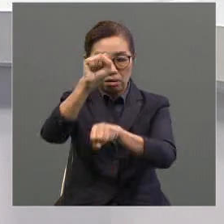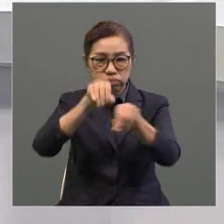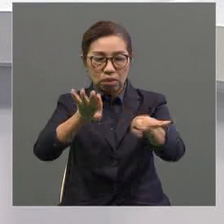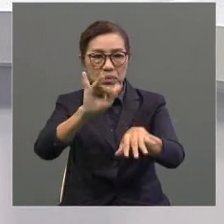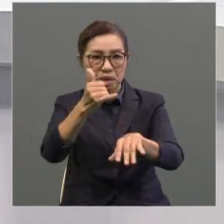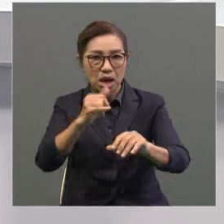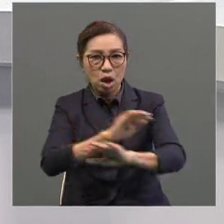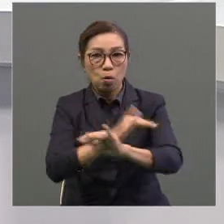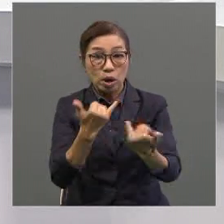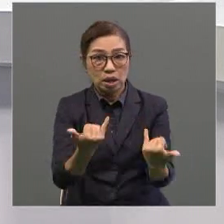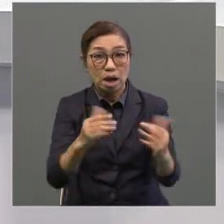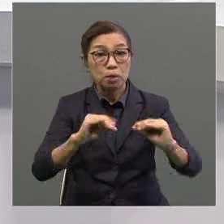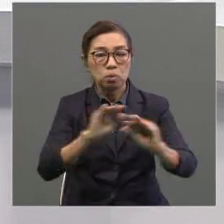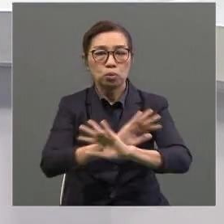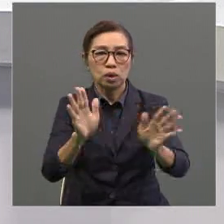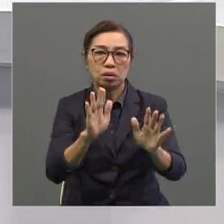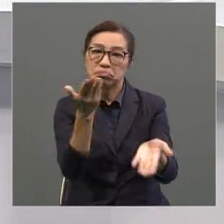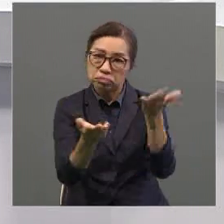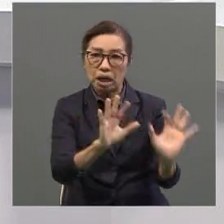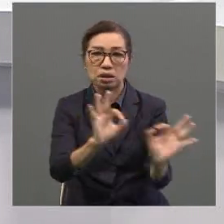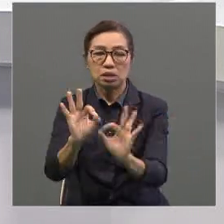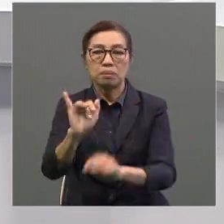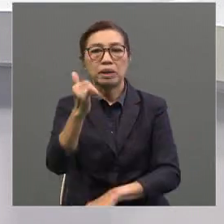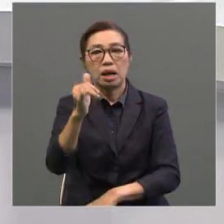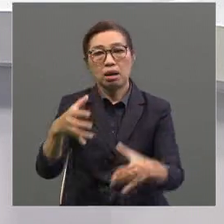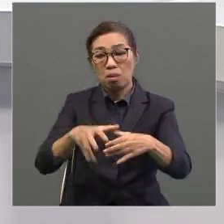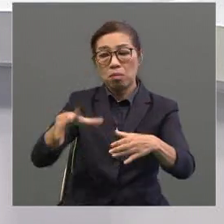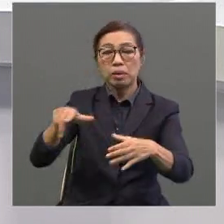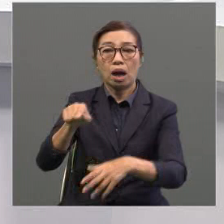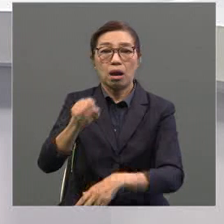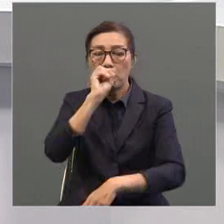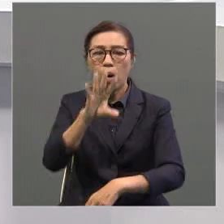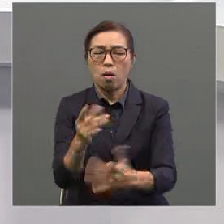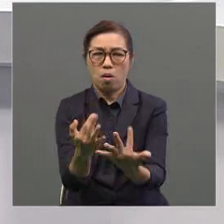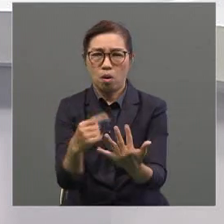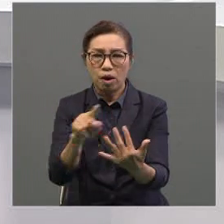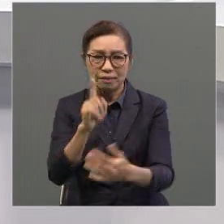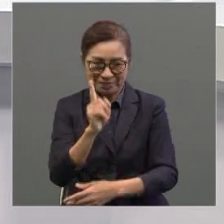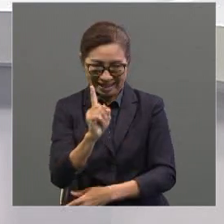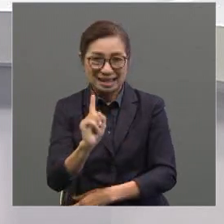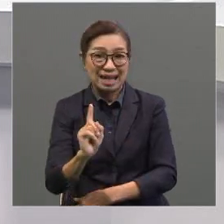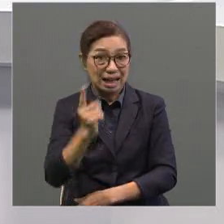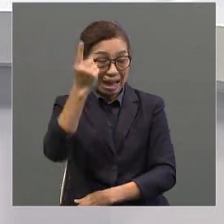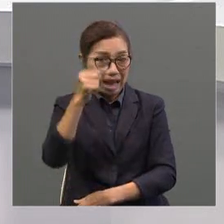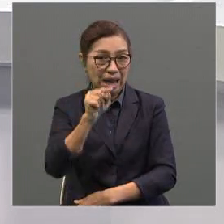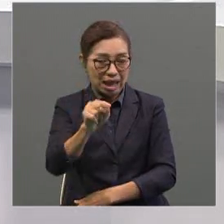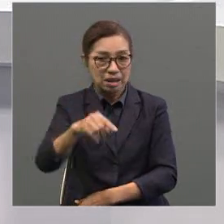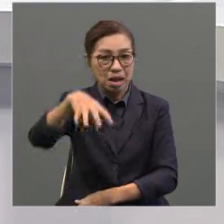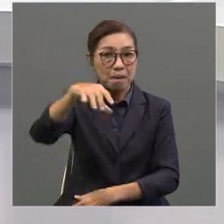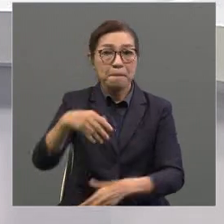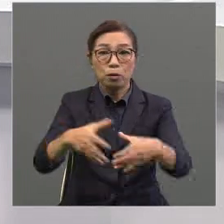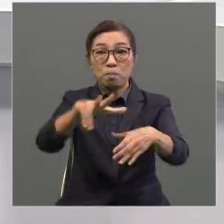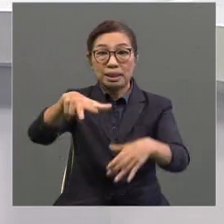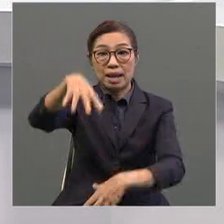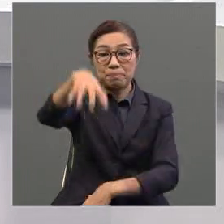อาจจะเลื่อนออกไปก่อนคือจริงๆแล้วเนี่ยนะคะในส่วนของพรรคเพื่อไทยเนี่ยเขาก็บอกว่าเดี๋ยวจะมีการหารือกันนะตอนแรกบอกว่าจะเป็นที่พรรคเพื่อไทย